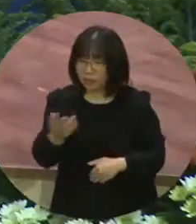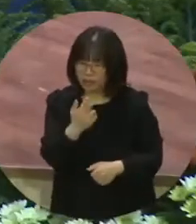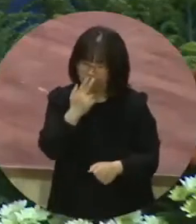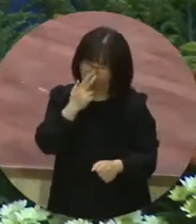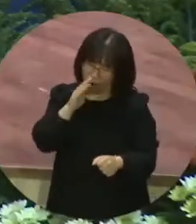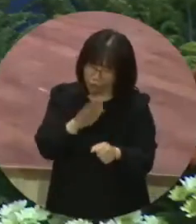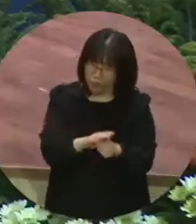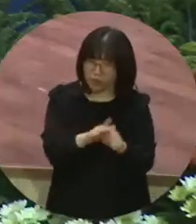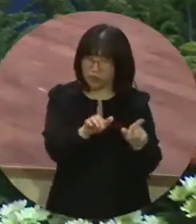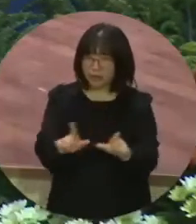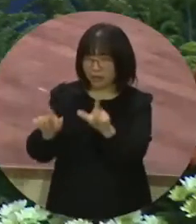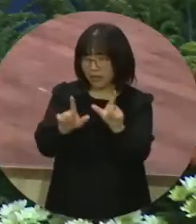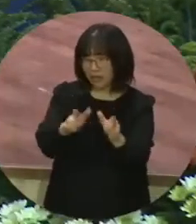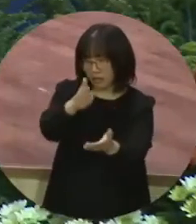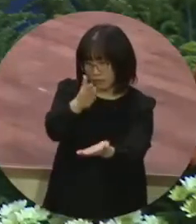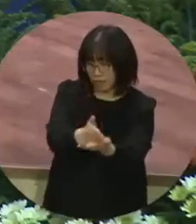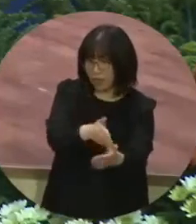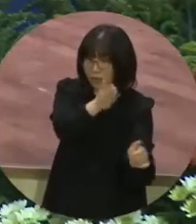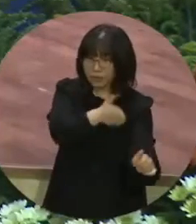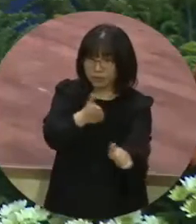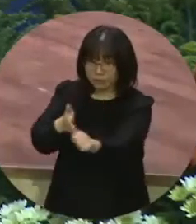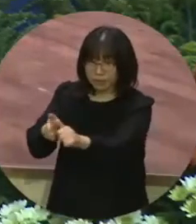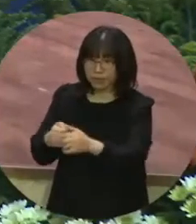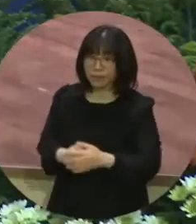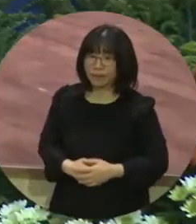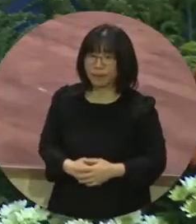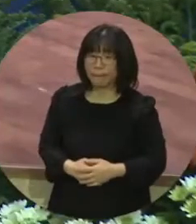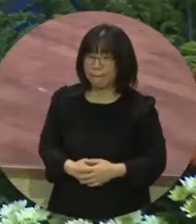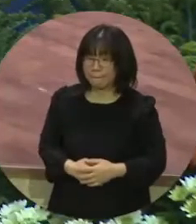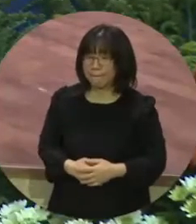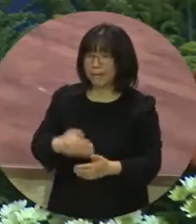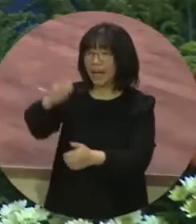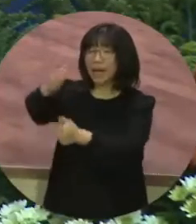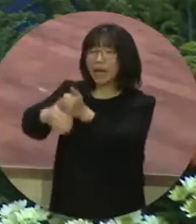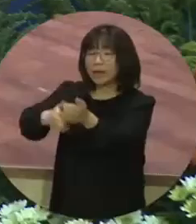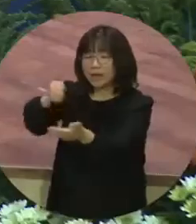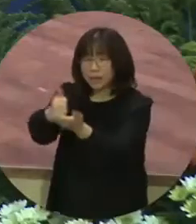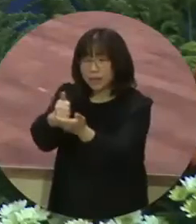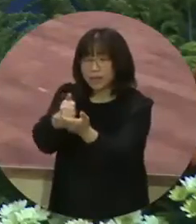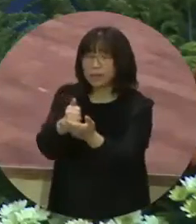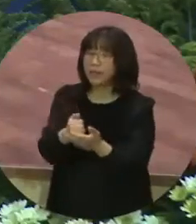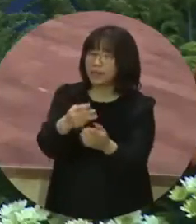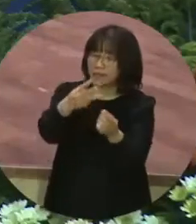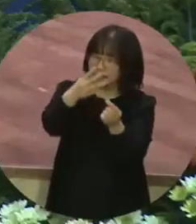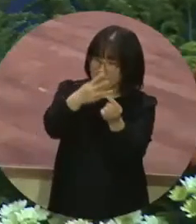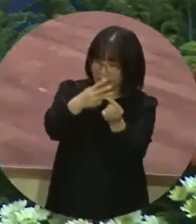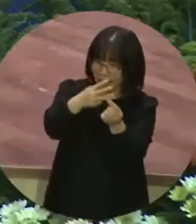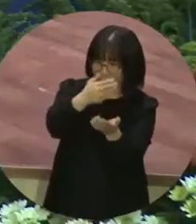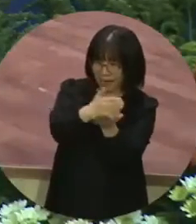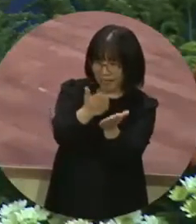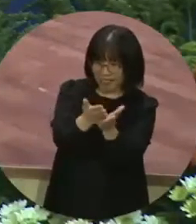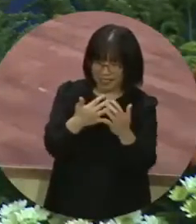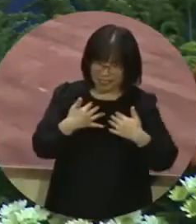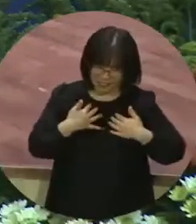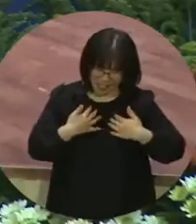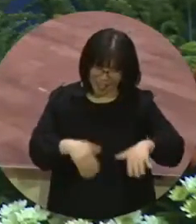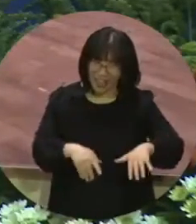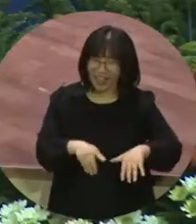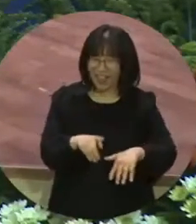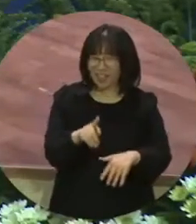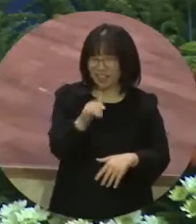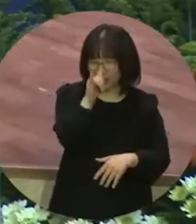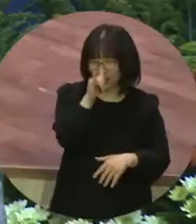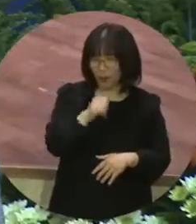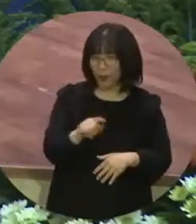분 한 분도 없기를 주님으로 축복합니다. 하나님께서는 세 가지 약점이 있습니다. 하나님 약점이 뭐냐? 첫